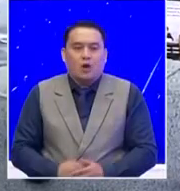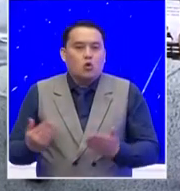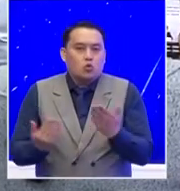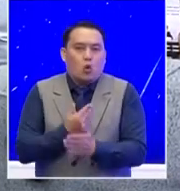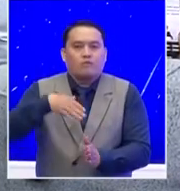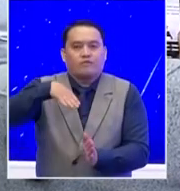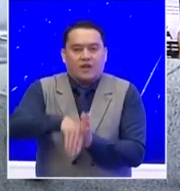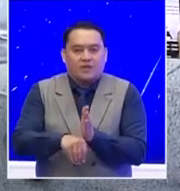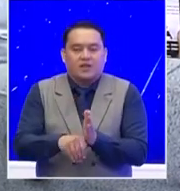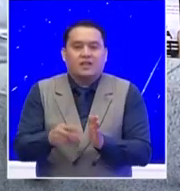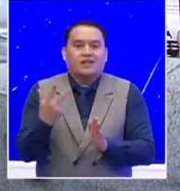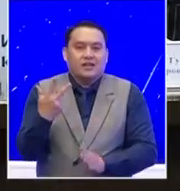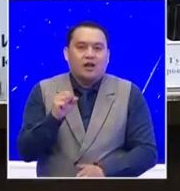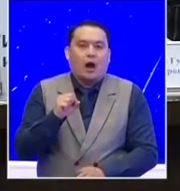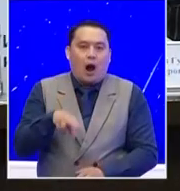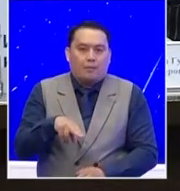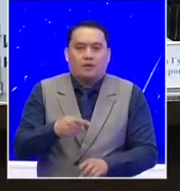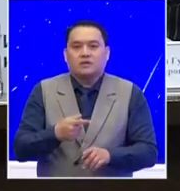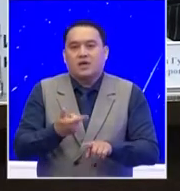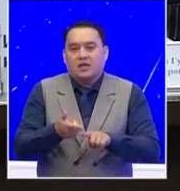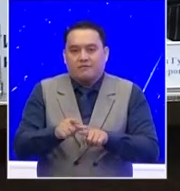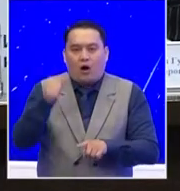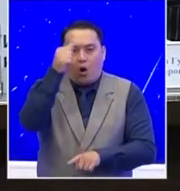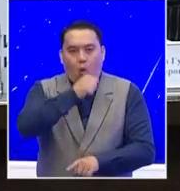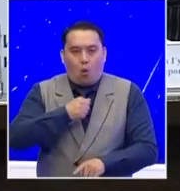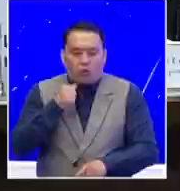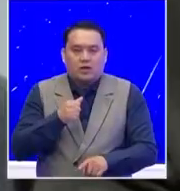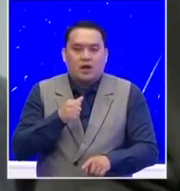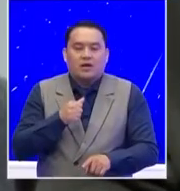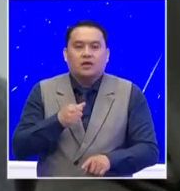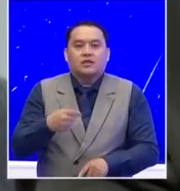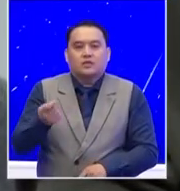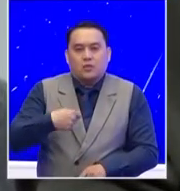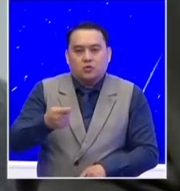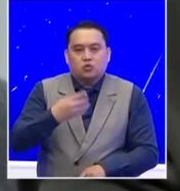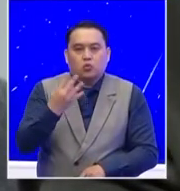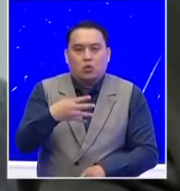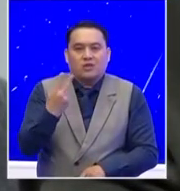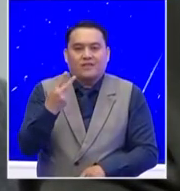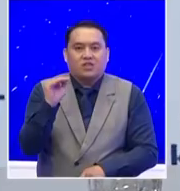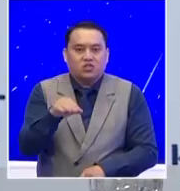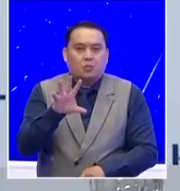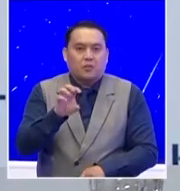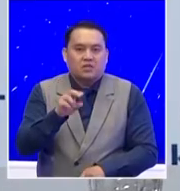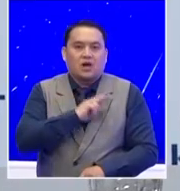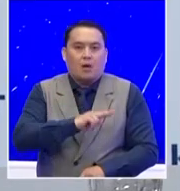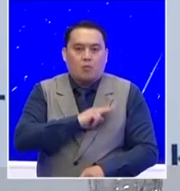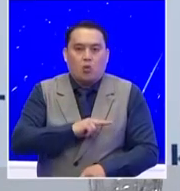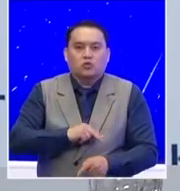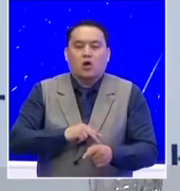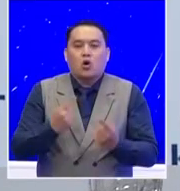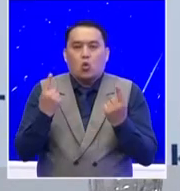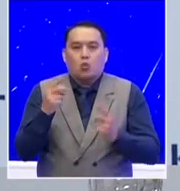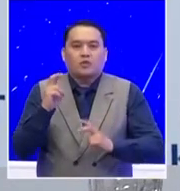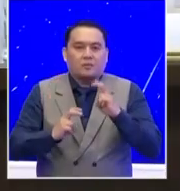Нововведение вступило в силу 3 апреля текущего года. Теперь претендовать на заветные 42 500 могут работники малых и